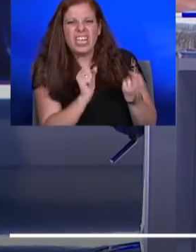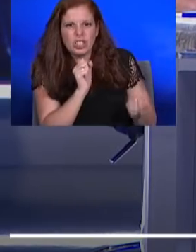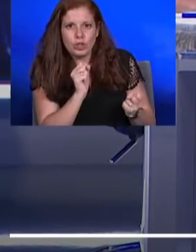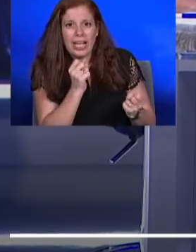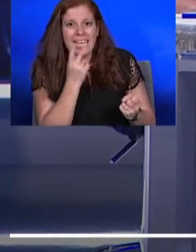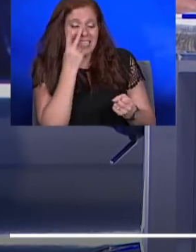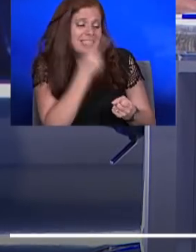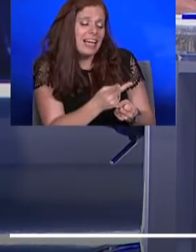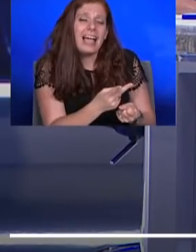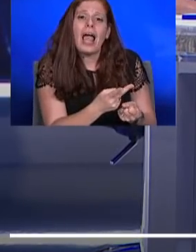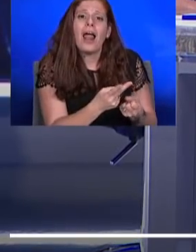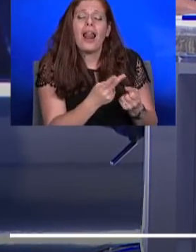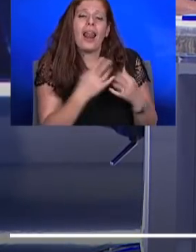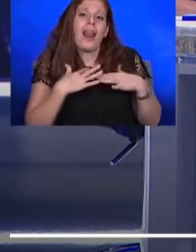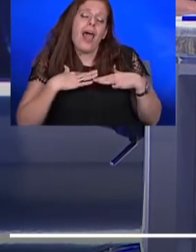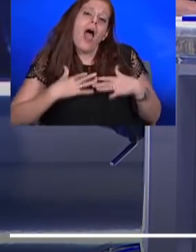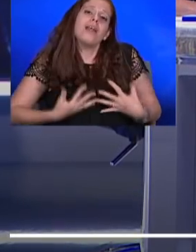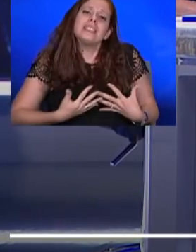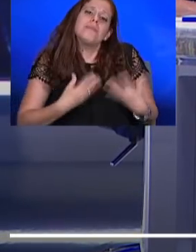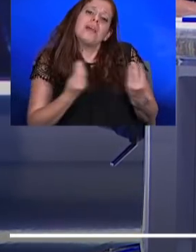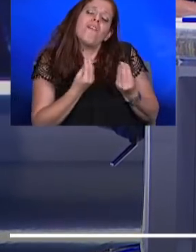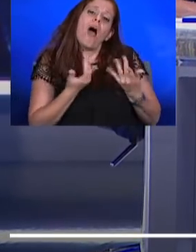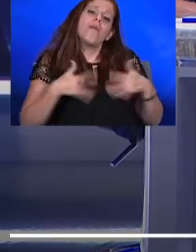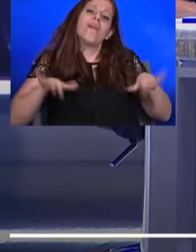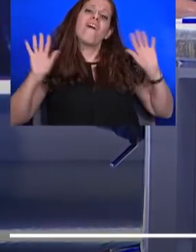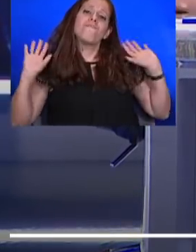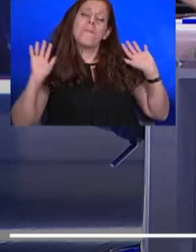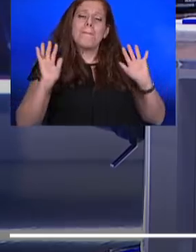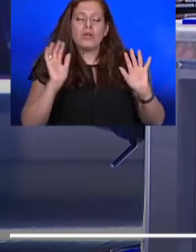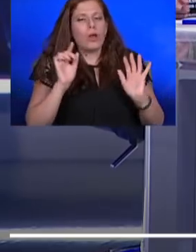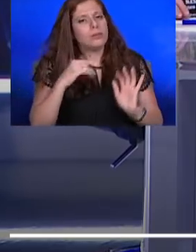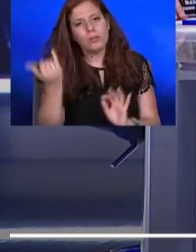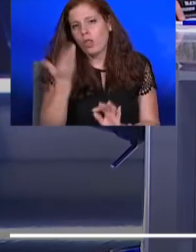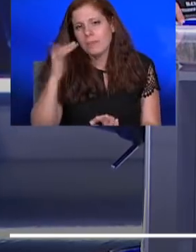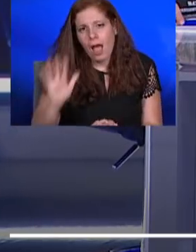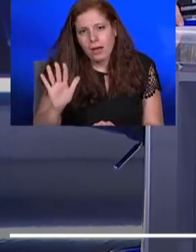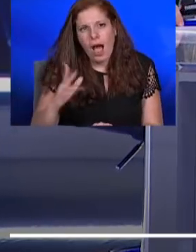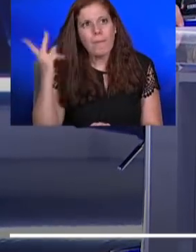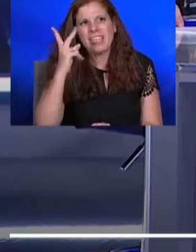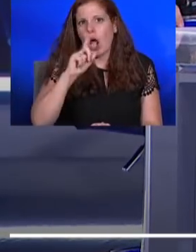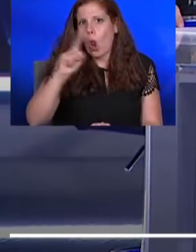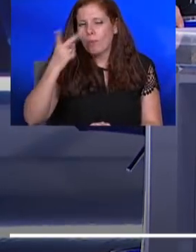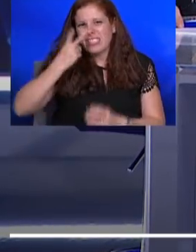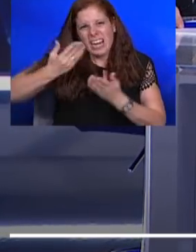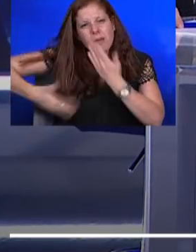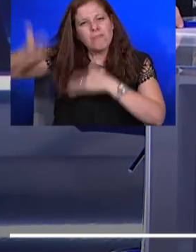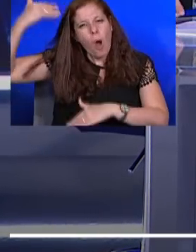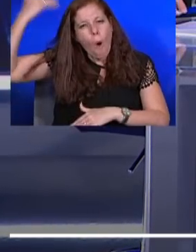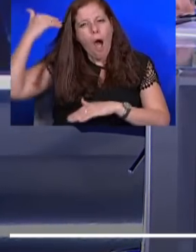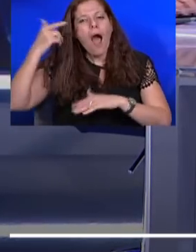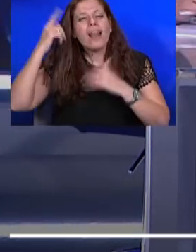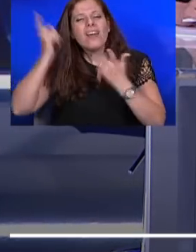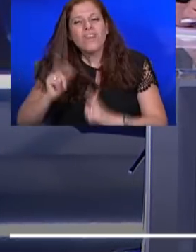מפשע. זה לא היה תמיד ככה, בטח לא אם אנחנו הולכים אחורה עד יוון העתיקה. אני מסתכלת יחד